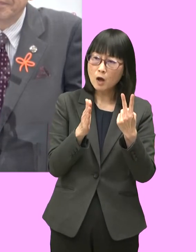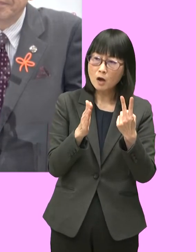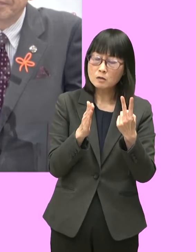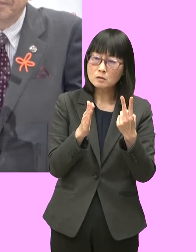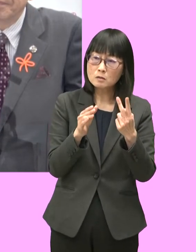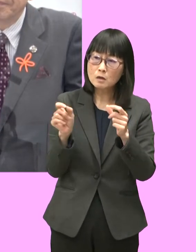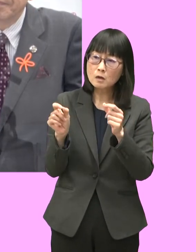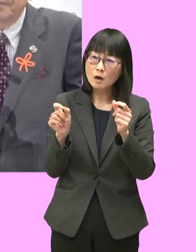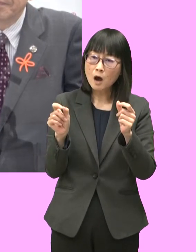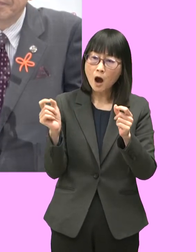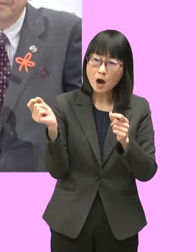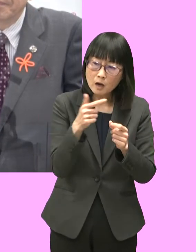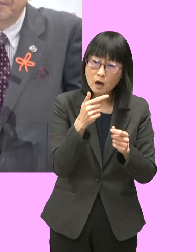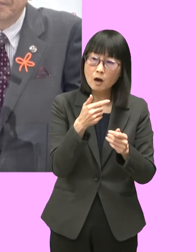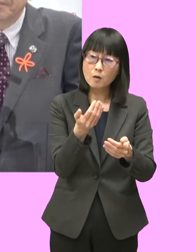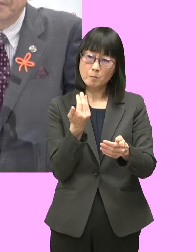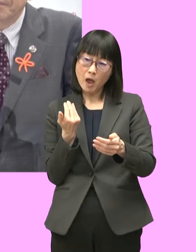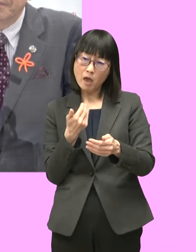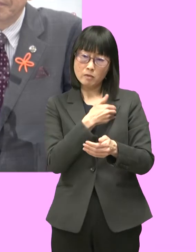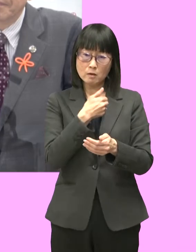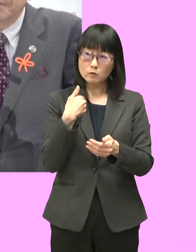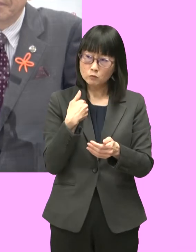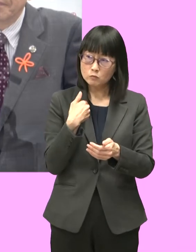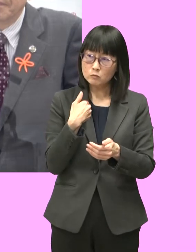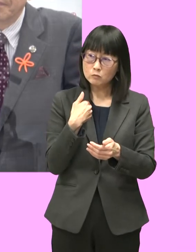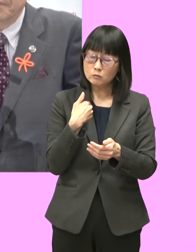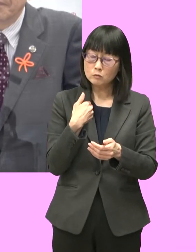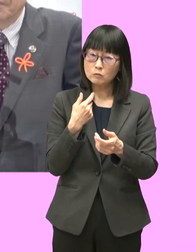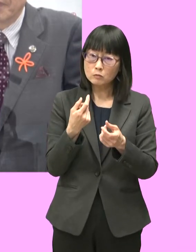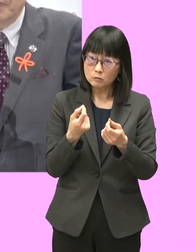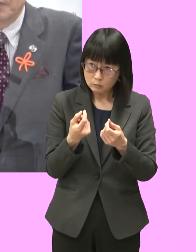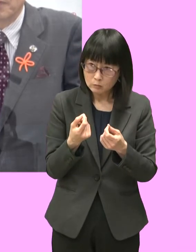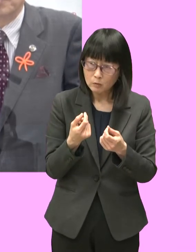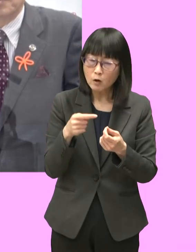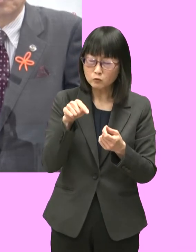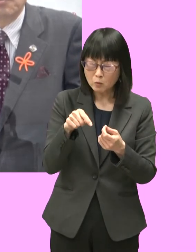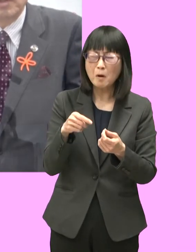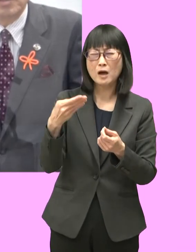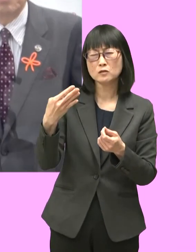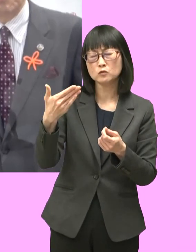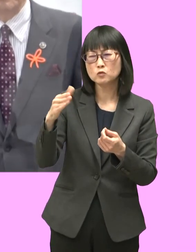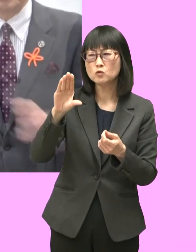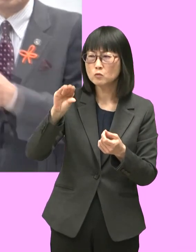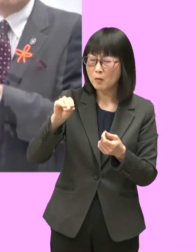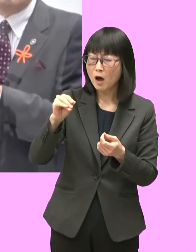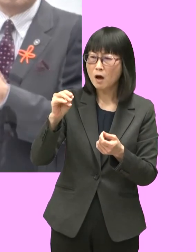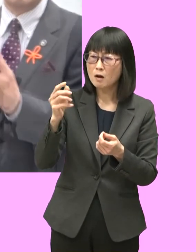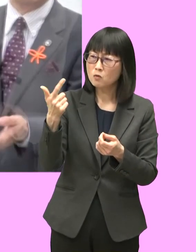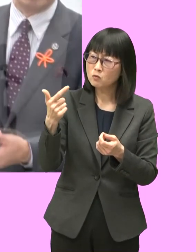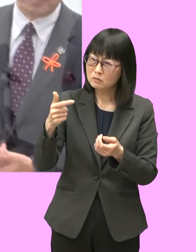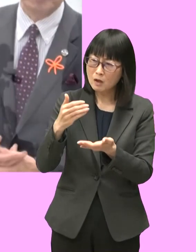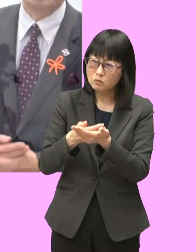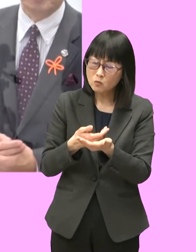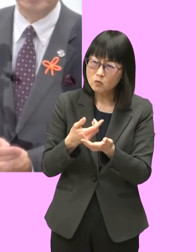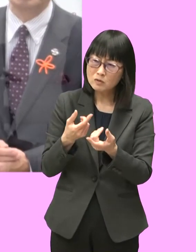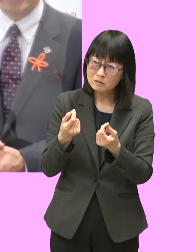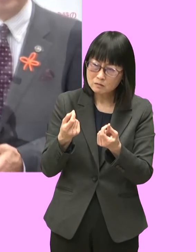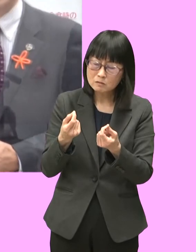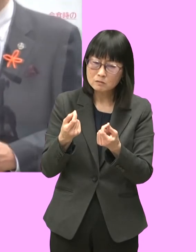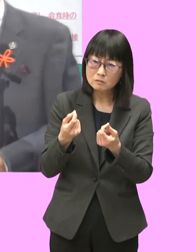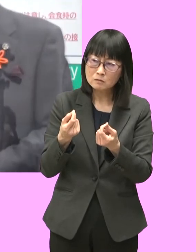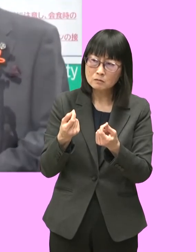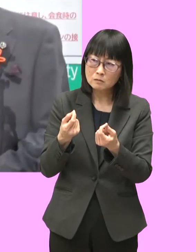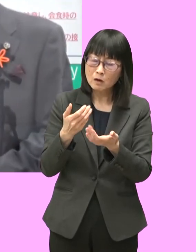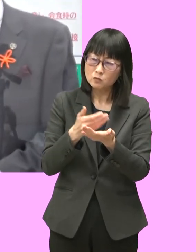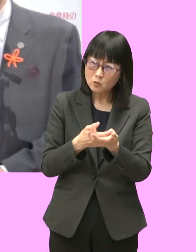ですよね、その9万6千本から溢れた人っていうのは、それはやっぱり状況を見ないと、それは何とも言えない。 そうですね、そこはワクチンがないと我々も早められませんので、は